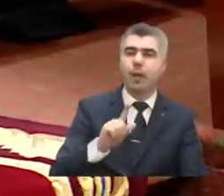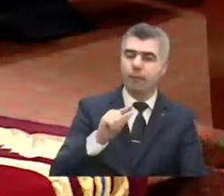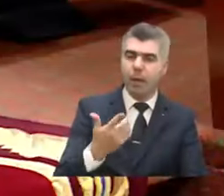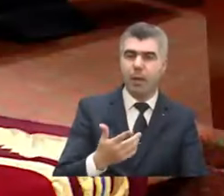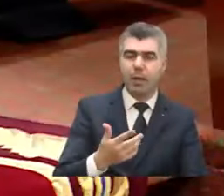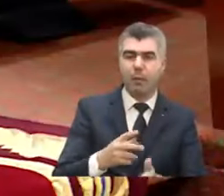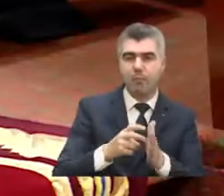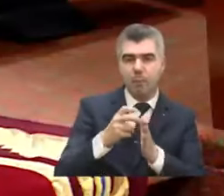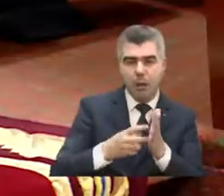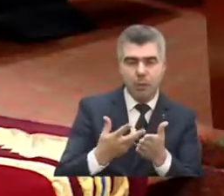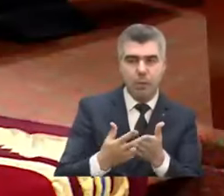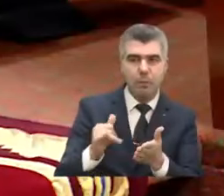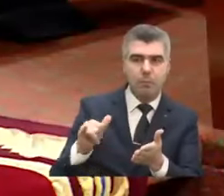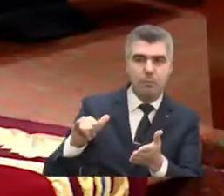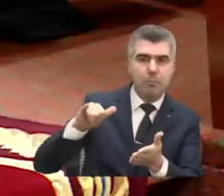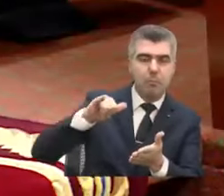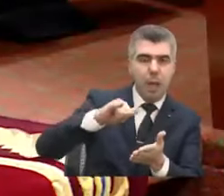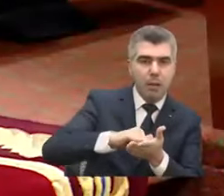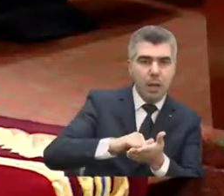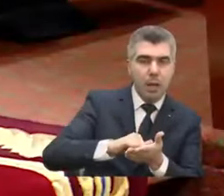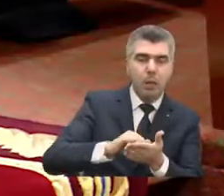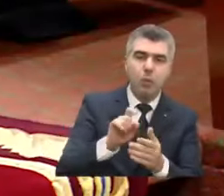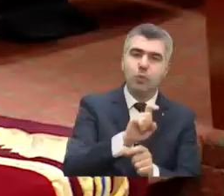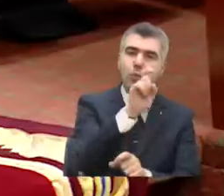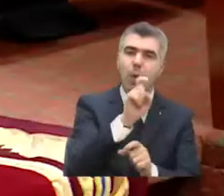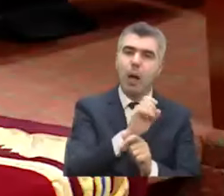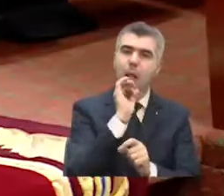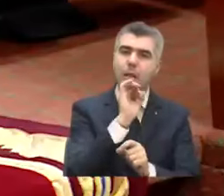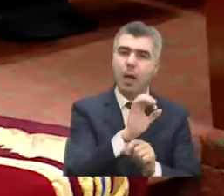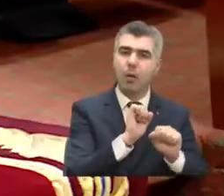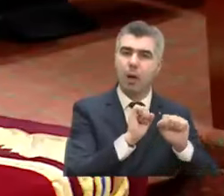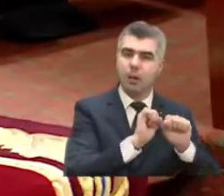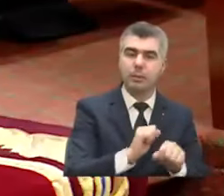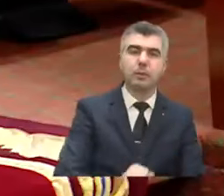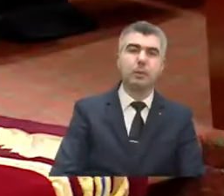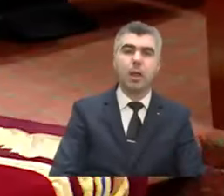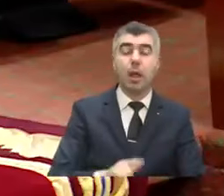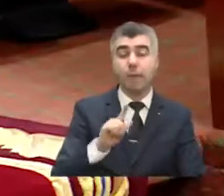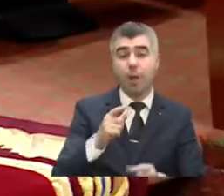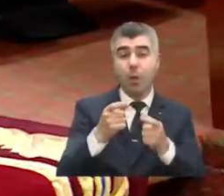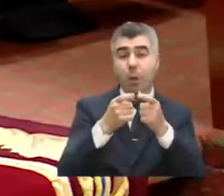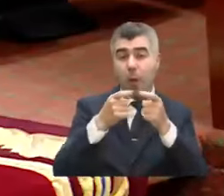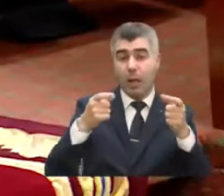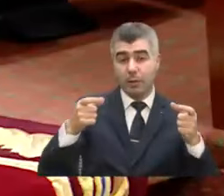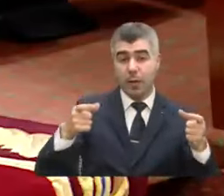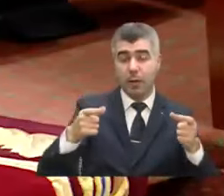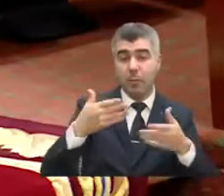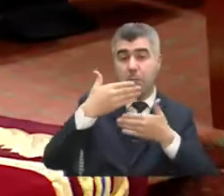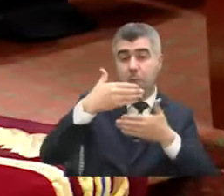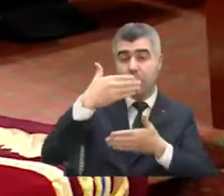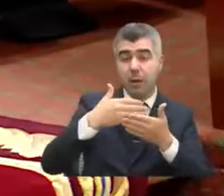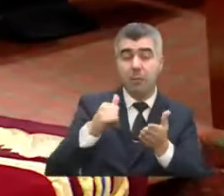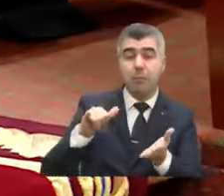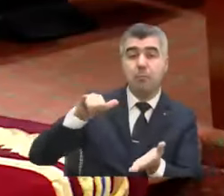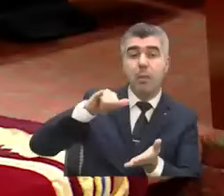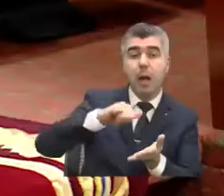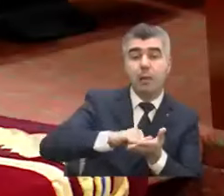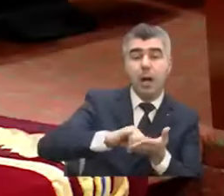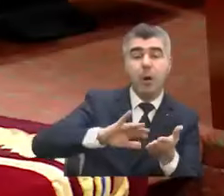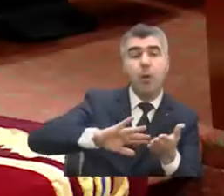الحديدية ولا في المطارات اللي هو موضوع السؤال ديالكم، واللي غادي يكون توسيع ديال كل المطارات اللي مفروض